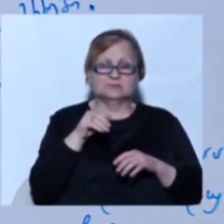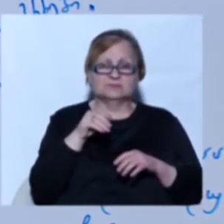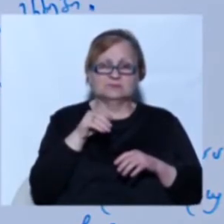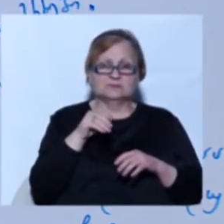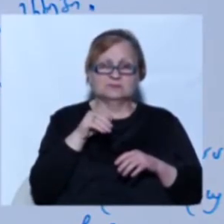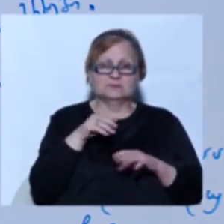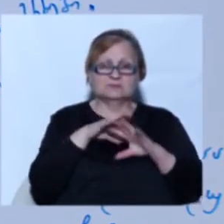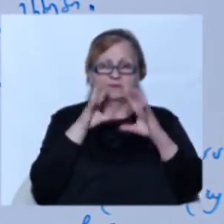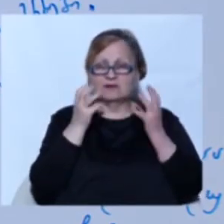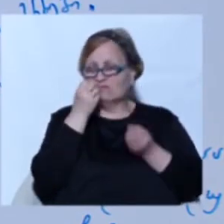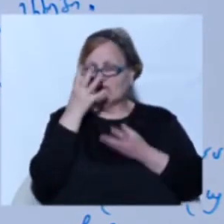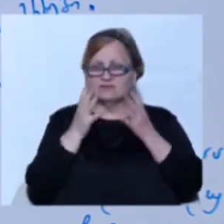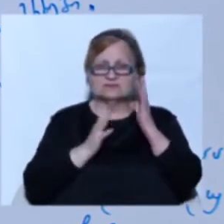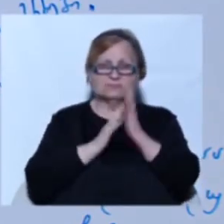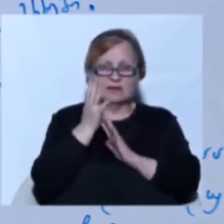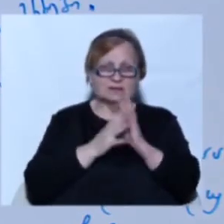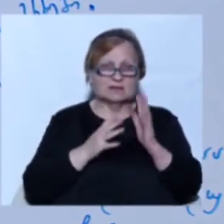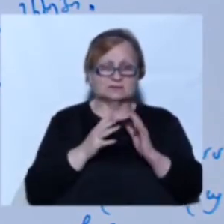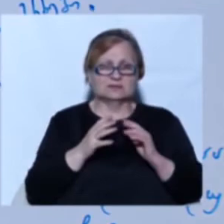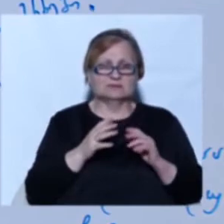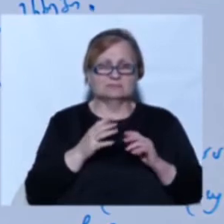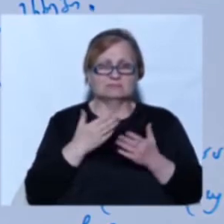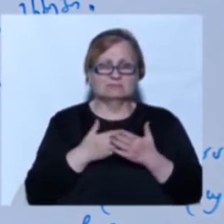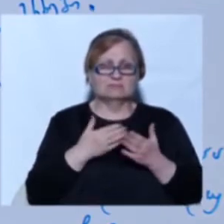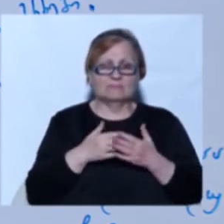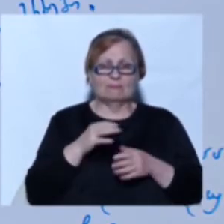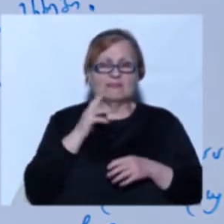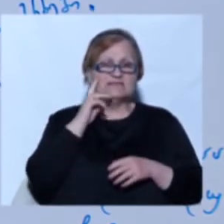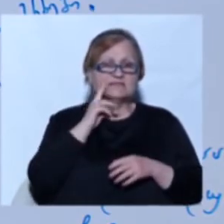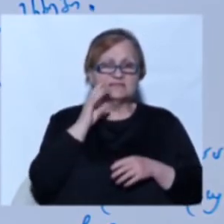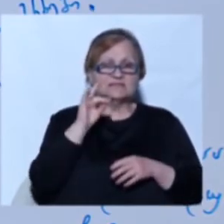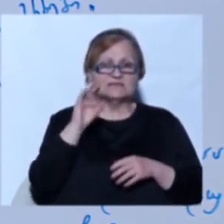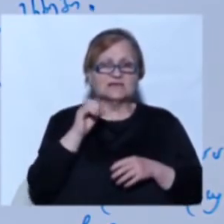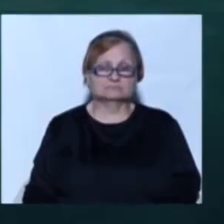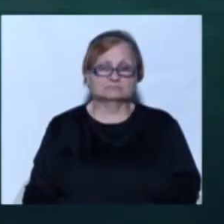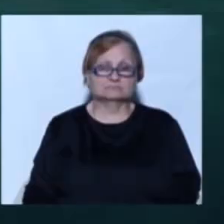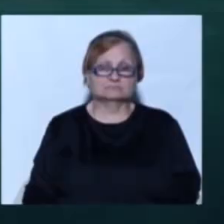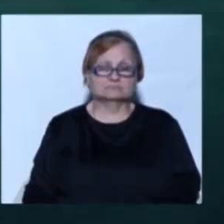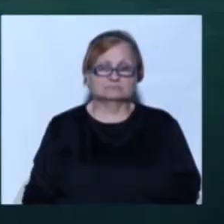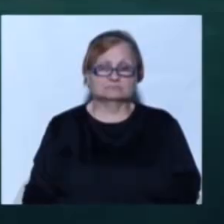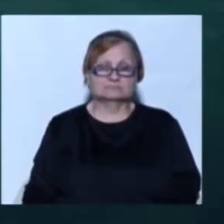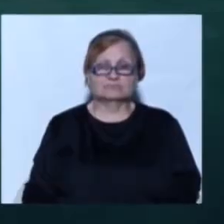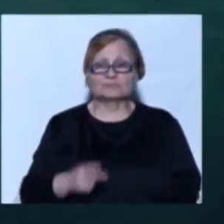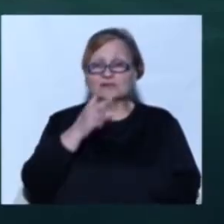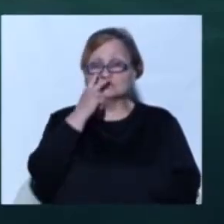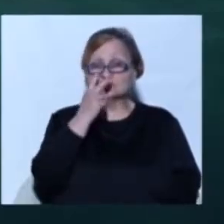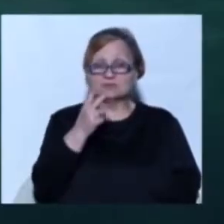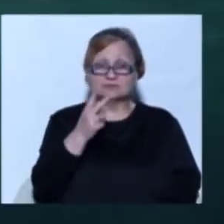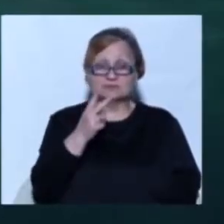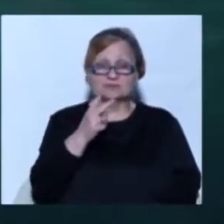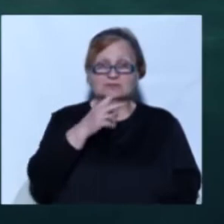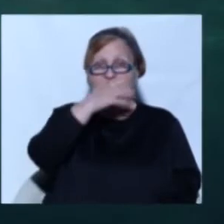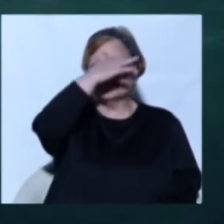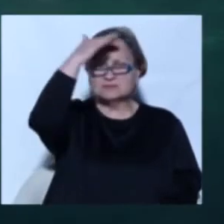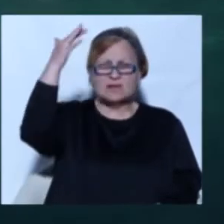ისევ ვიმეორებ ყვავილს, ბალახს, აი მაგალითად იასამას. ნახეთ, შეხედე ცა